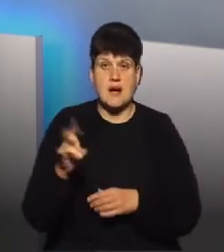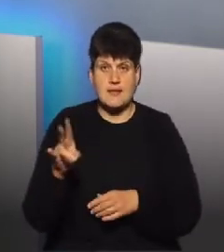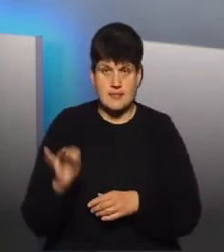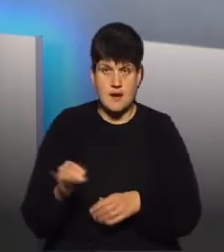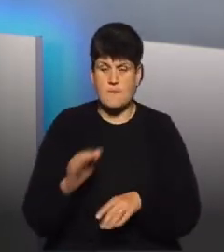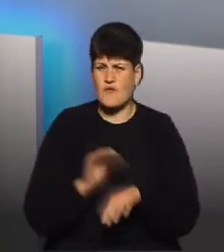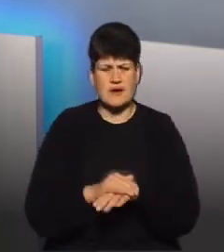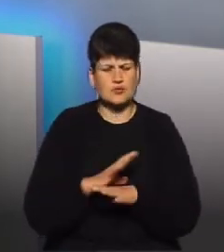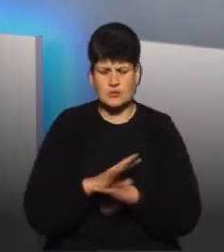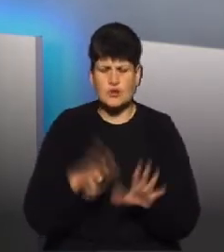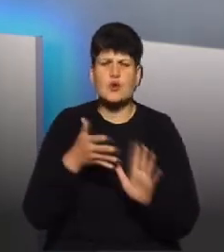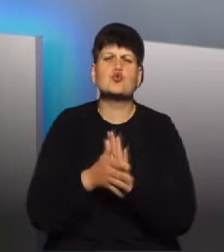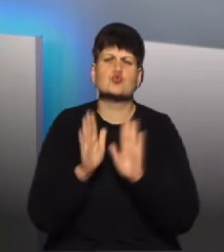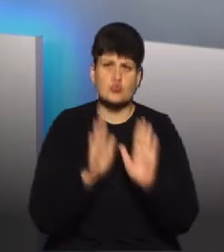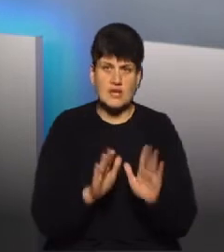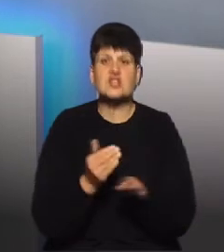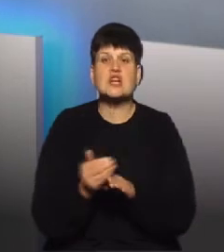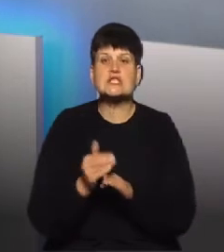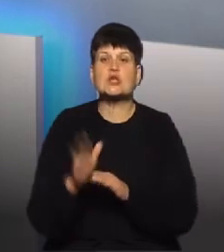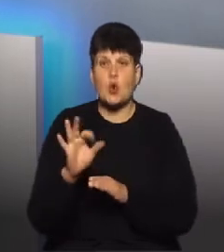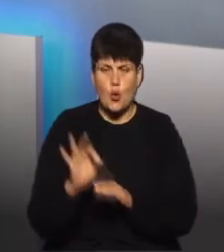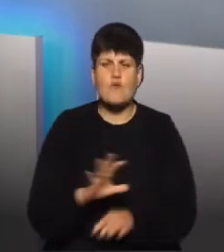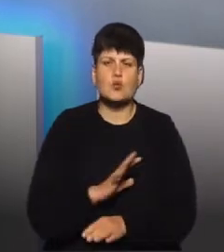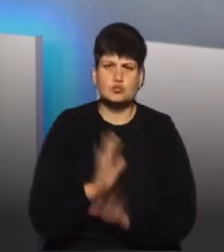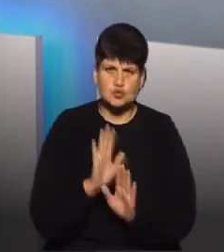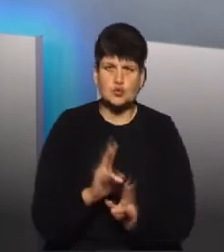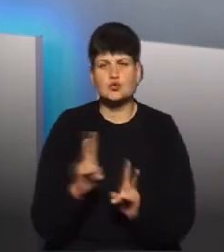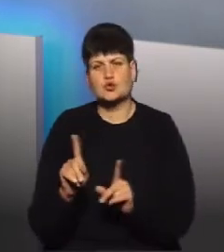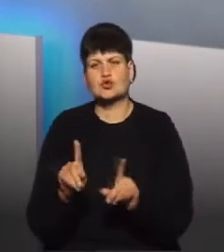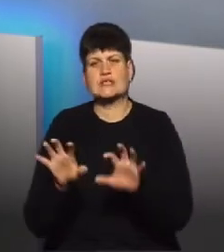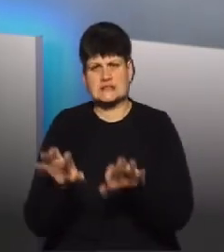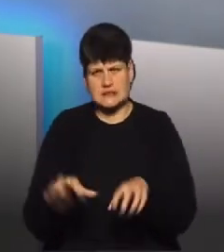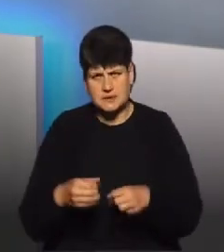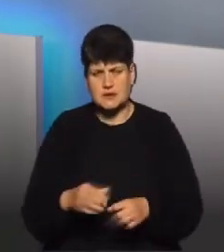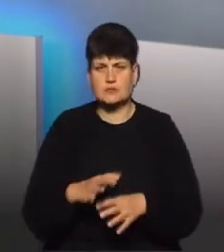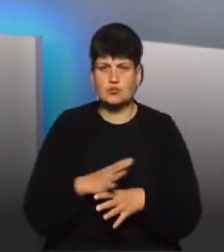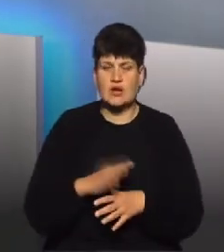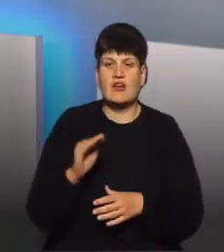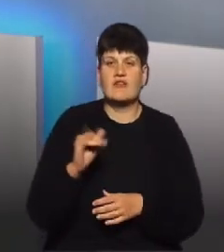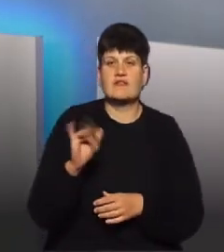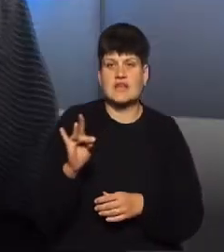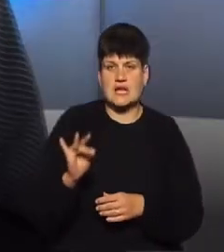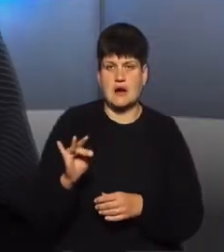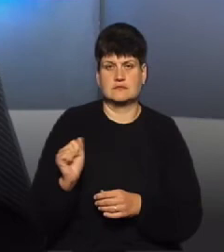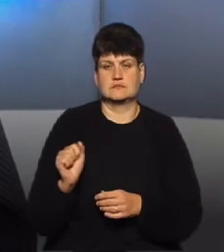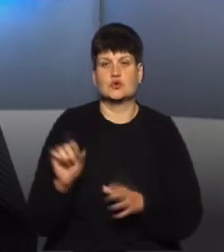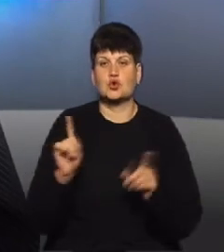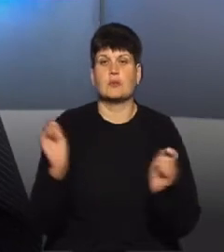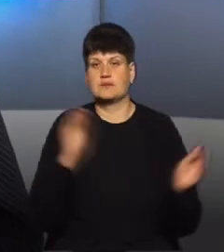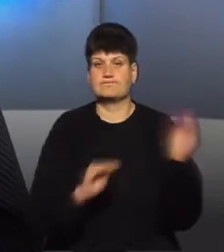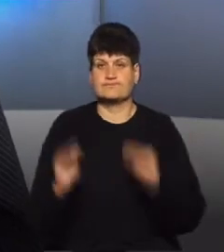це. Частково було. Ну, хтось щось забирав, так. Комусь на фіру, що міг ти забрати? Хтось мав тиждень часу, хтось взагалі не мав